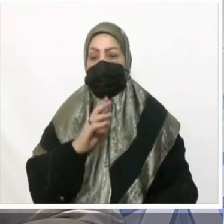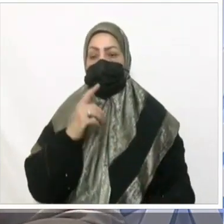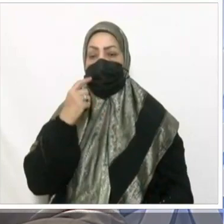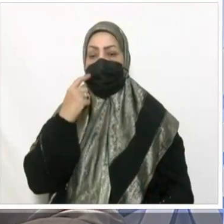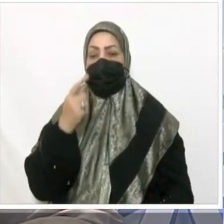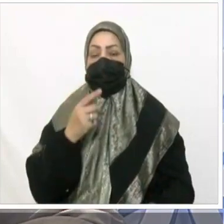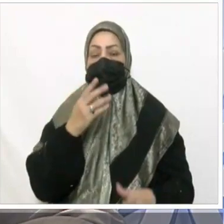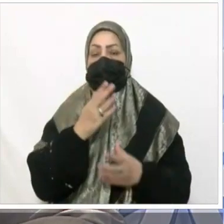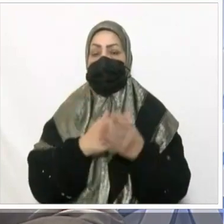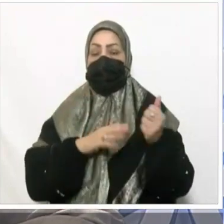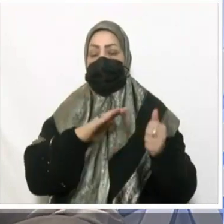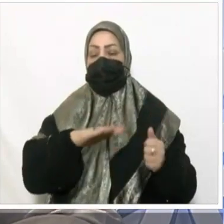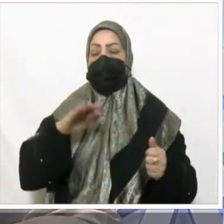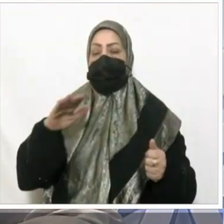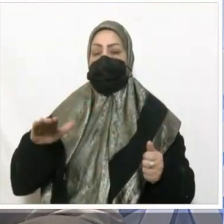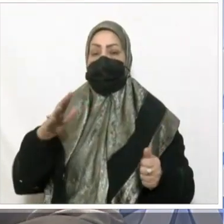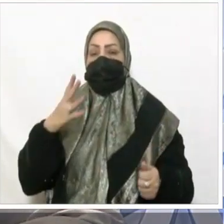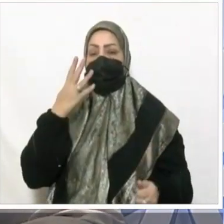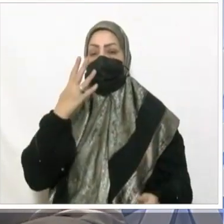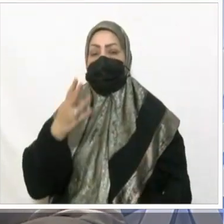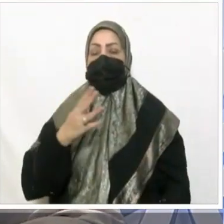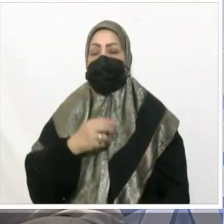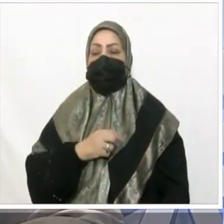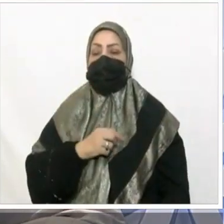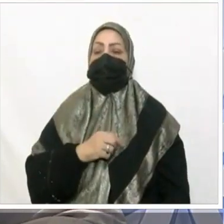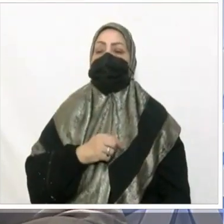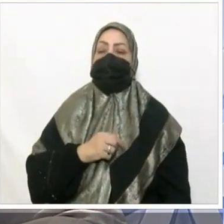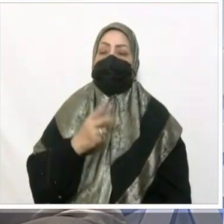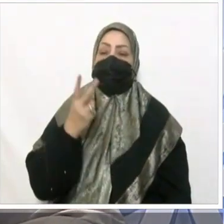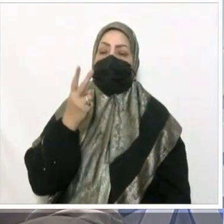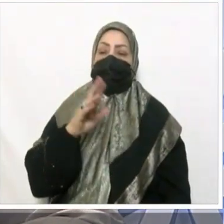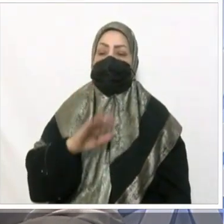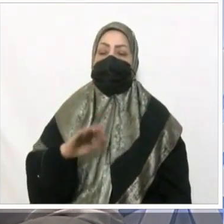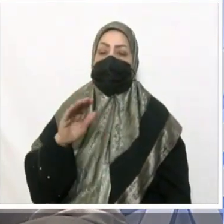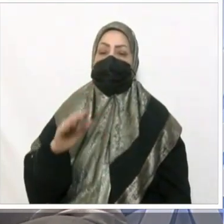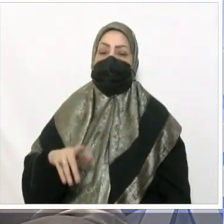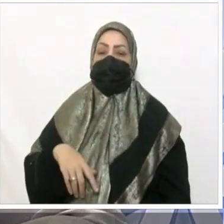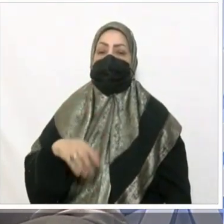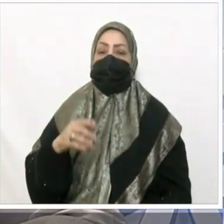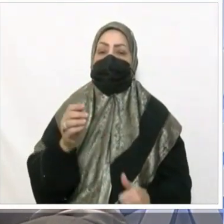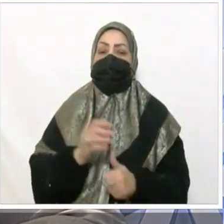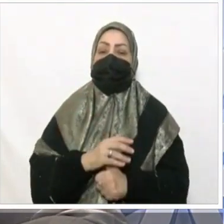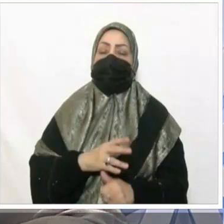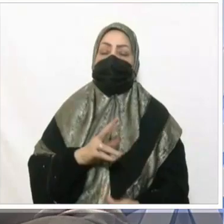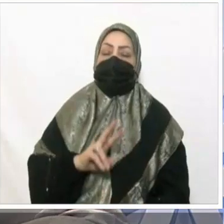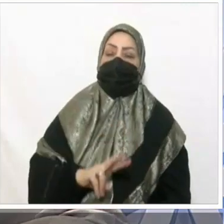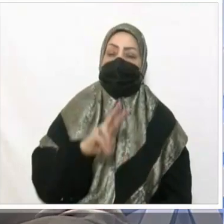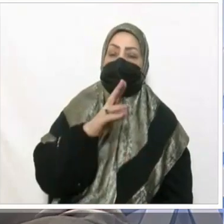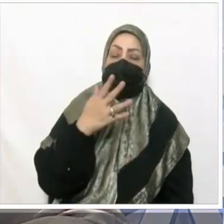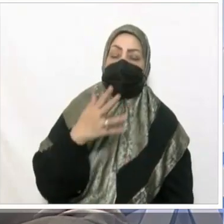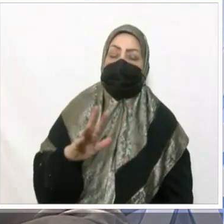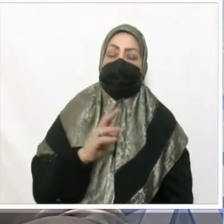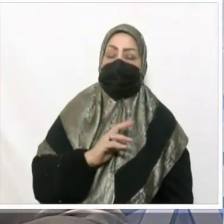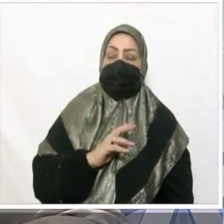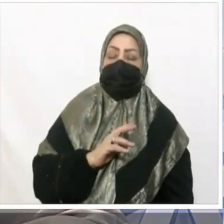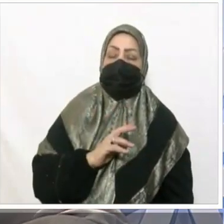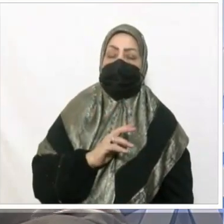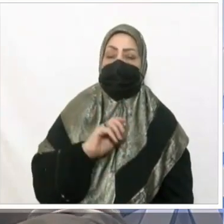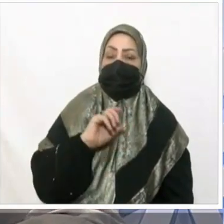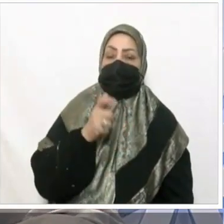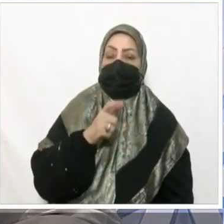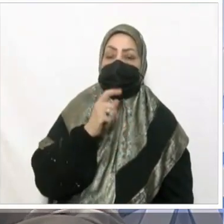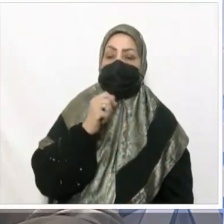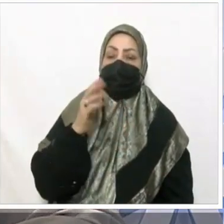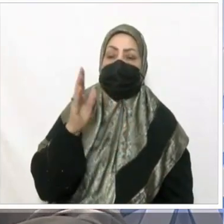أولاد صغيرين وهو وزوجته، يأخذ 750 دينارا، هذا فقير. أنت يا رمزي حق لك تأخذ الزكاة على الأمر